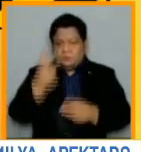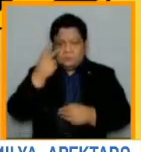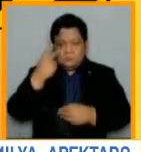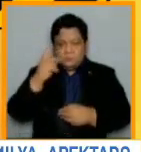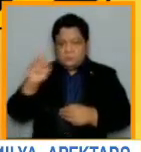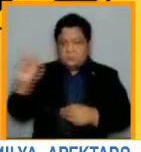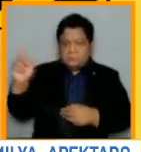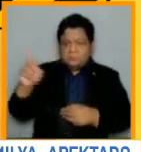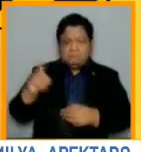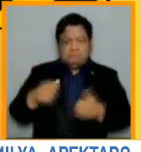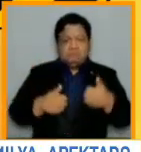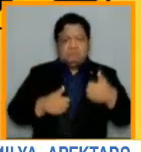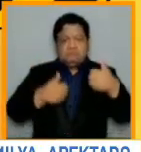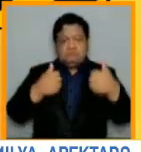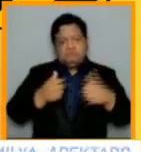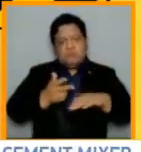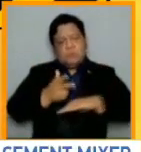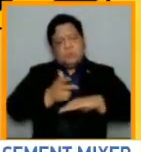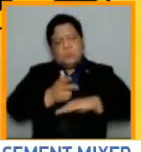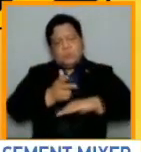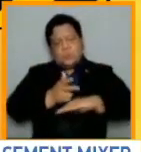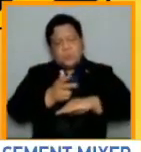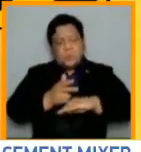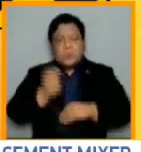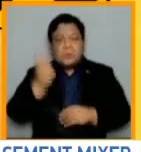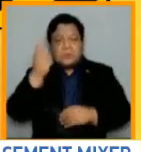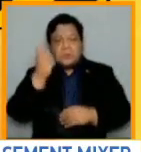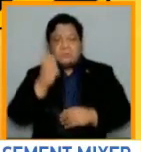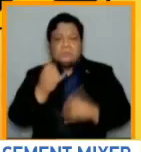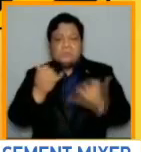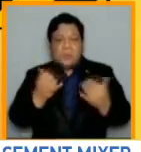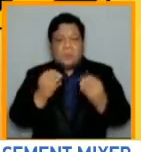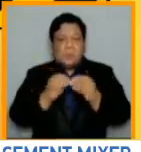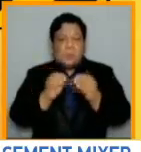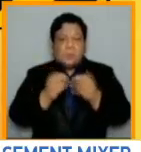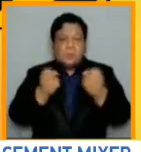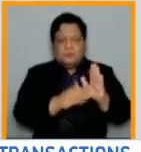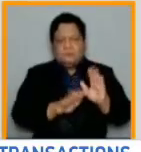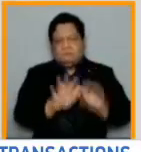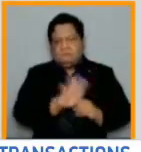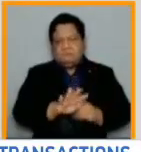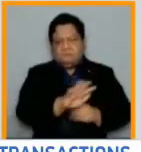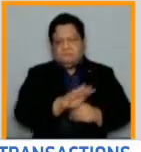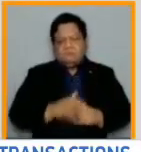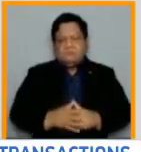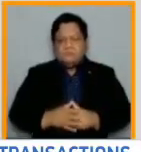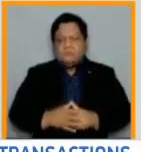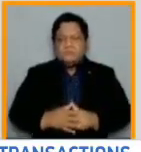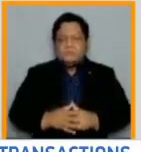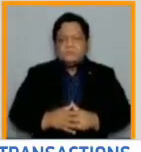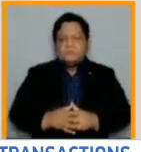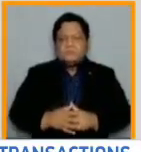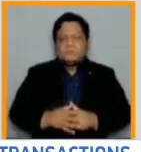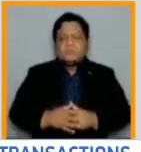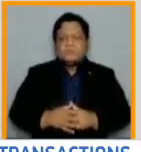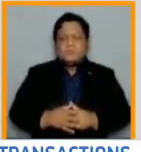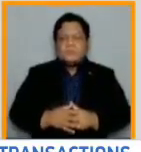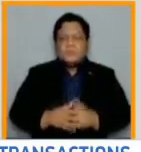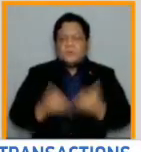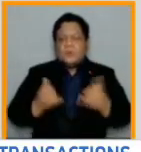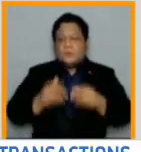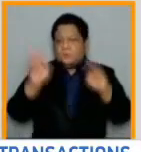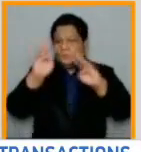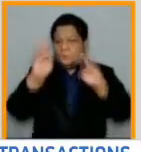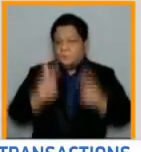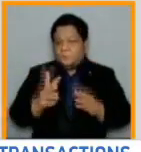ang daloy ng mga sasakyan bagamat unti-unti na pong kumakapal ang volume sa mga sandaling ito. Ang ulat panahon ni GMA